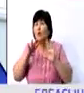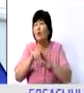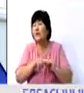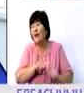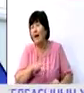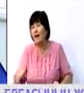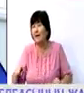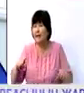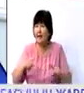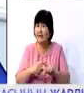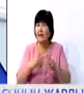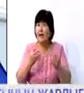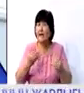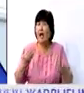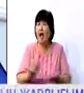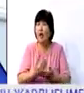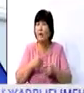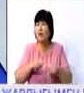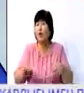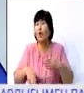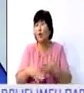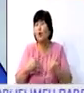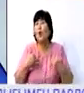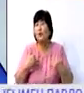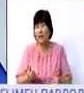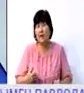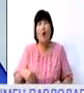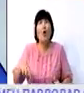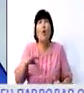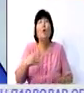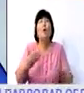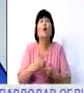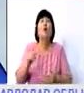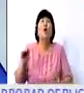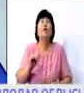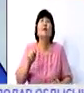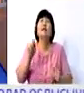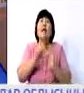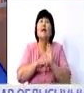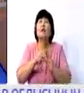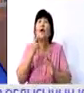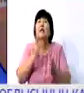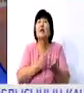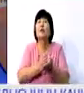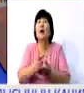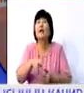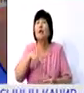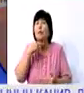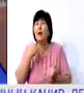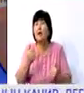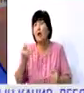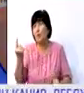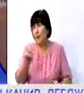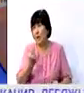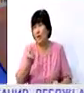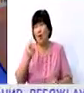аралықта техникалық әрі ақпараттық қолдау танытамыз. Өңірлік инновациялық офис эксперименттері бүгінде екі бағытқа басымдық беріп отыр.